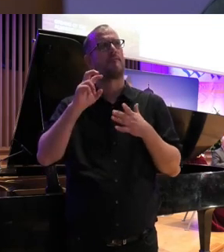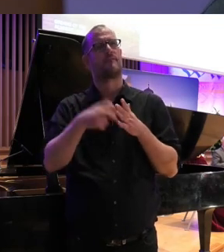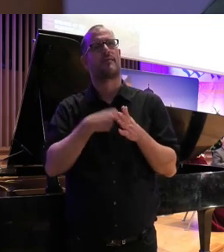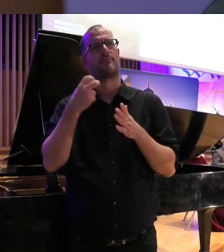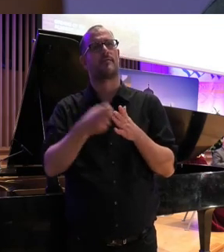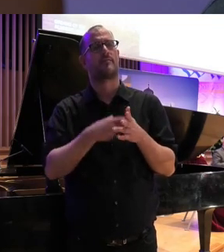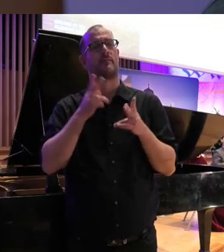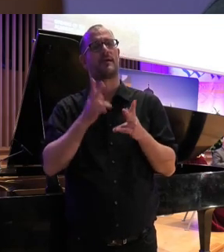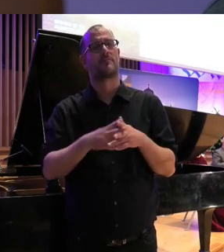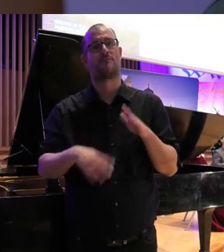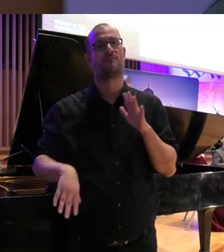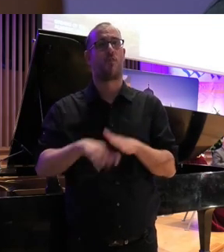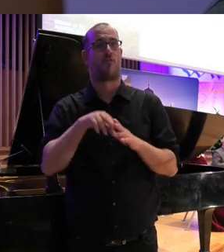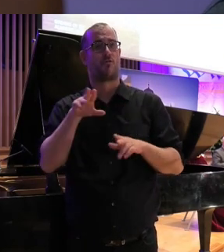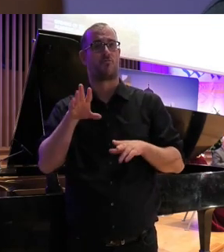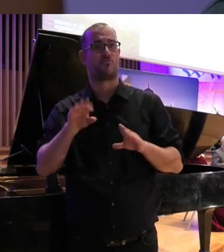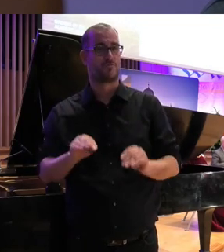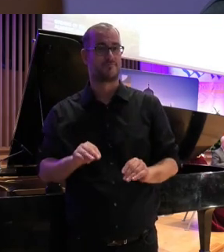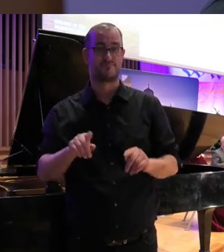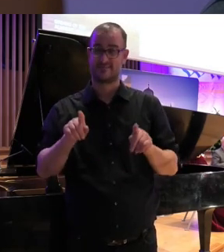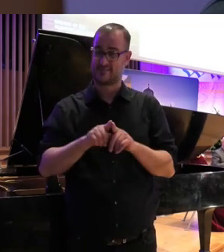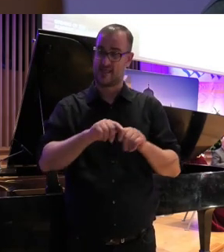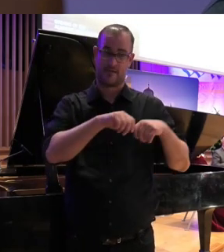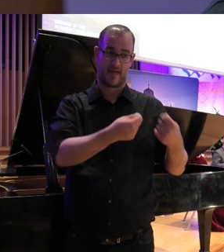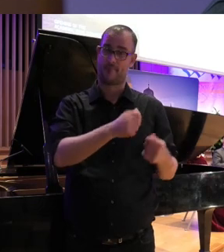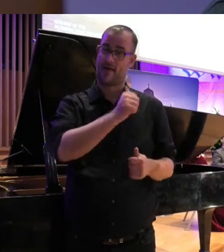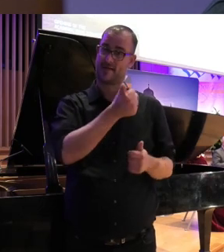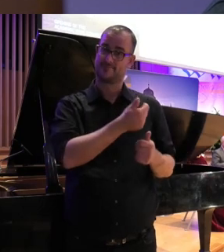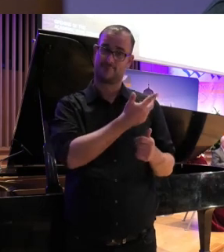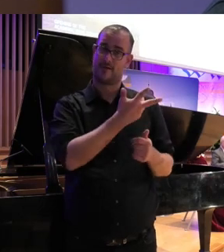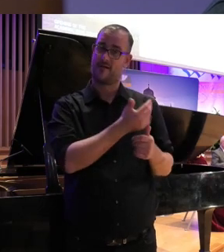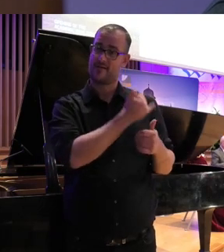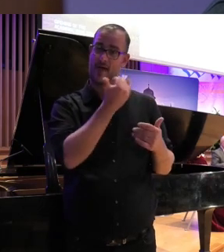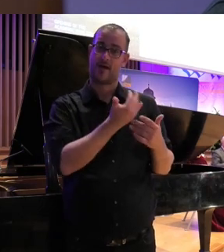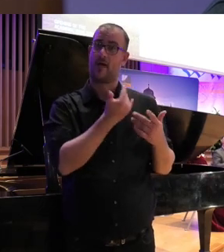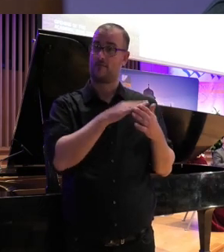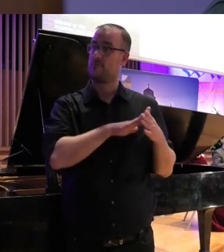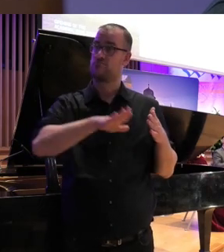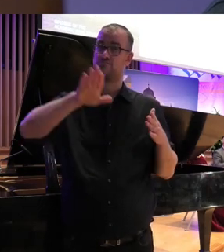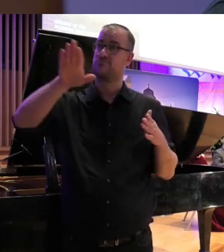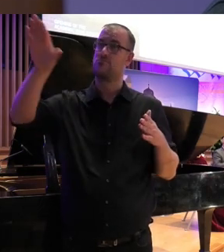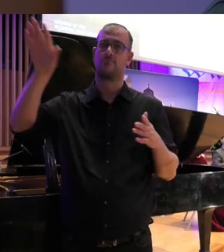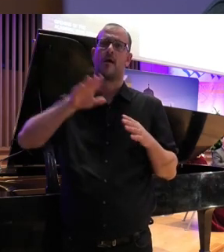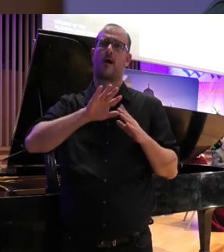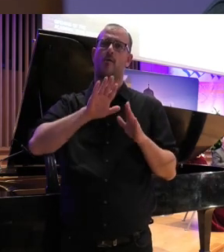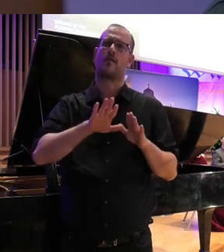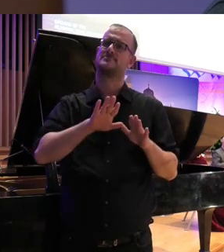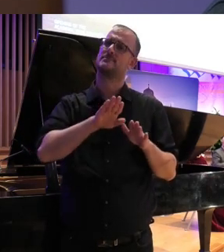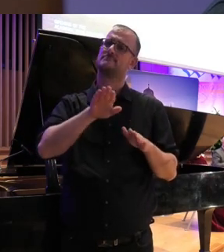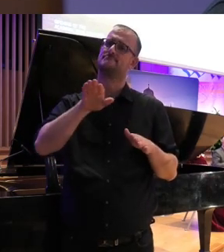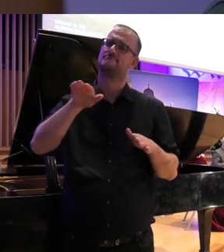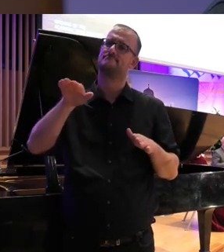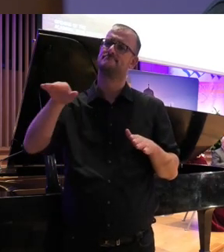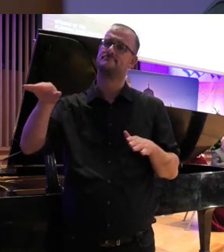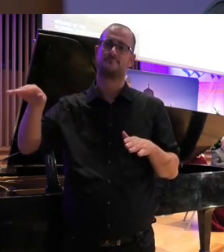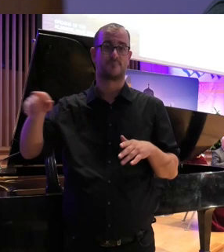Nutzen. Das heißt, Sie werden nicht den gleichen Effekt erwarten können wie in den ersten Jahren. Das flacht ab im Grunde genommen, und man muss sich irgendwann fragen,